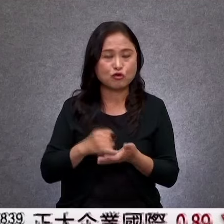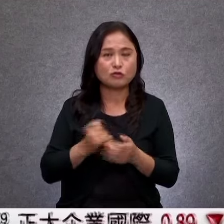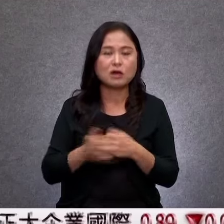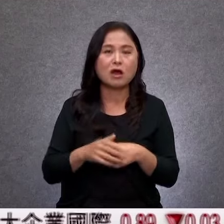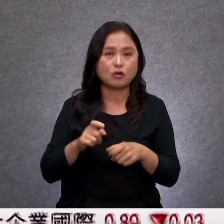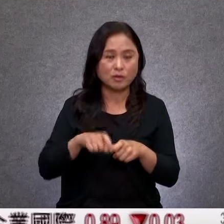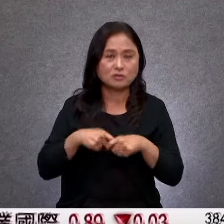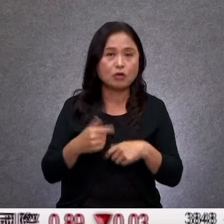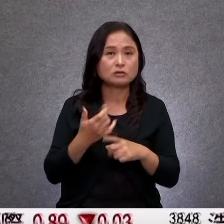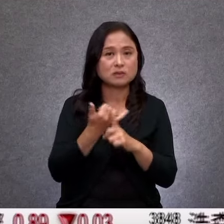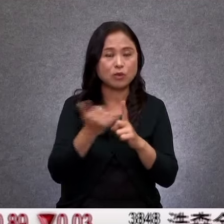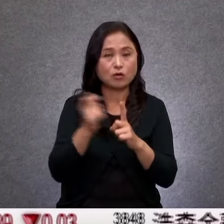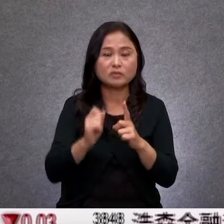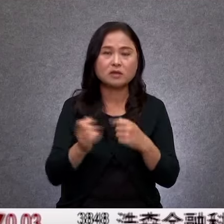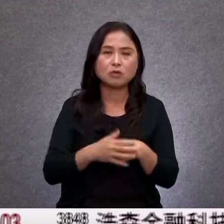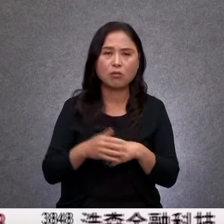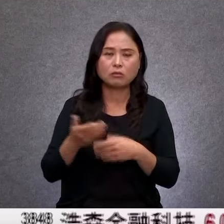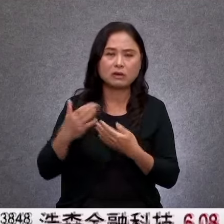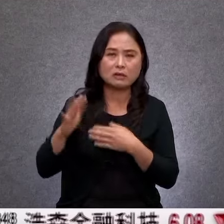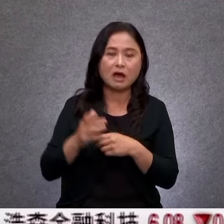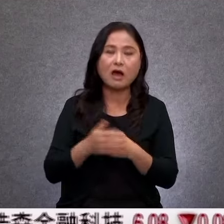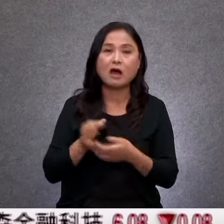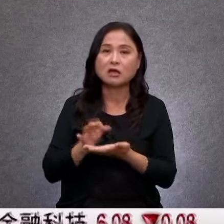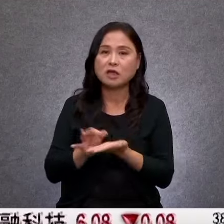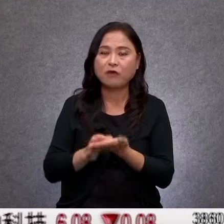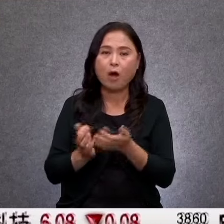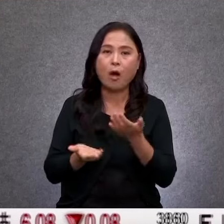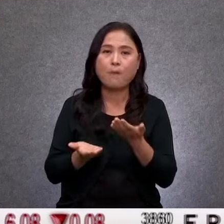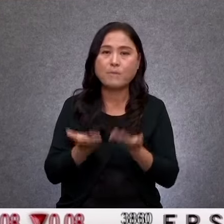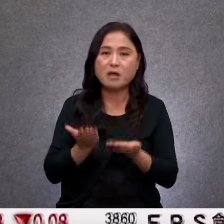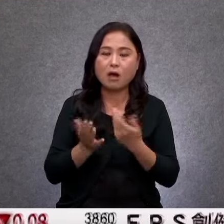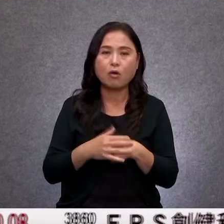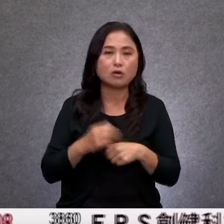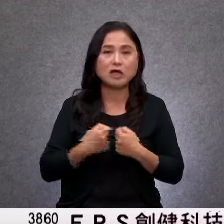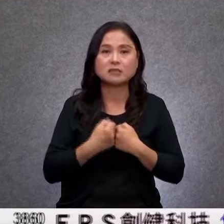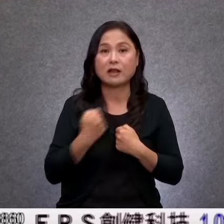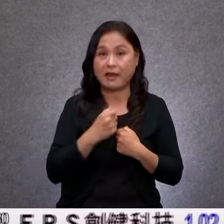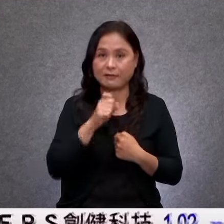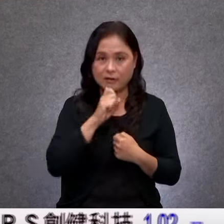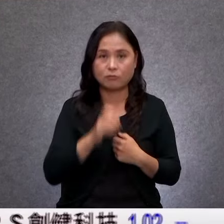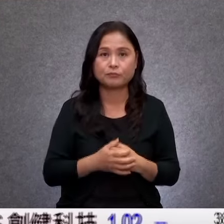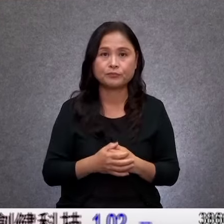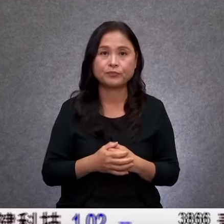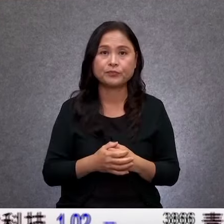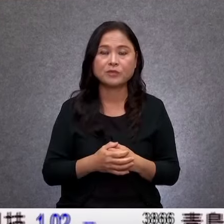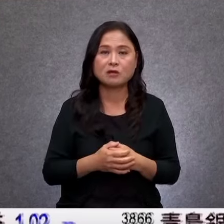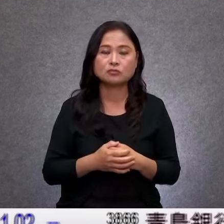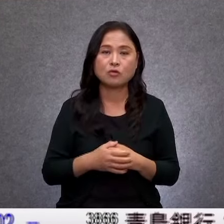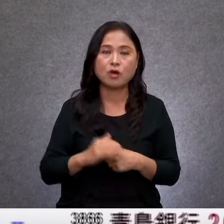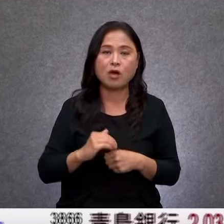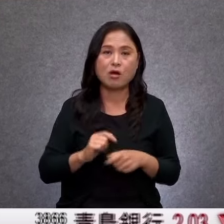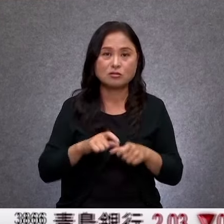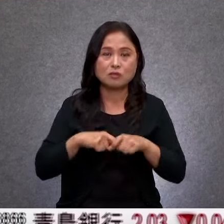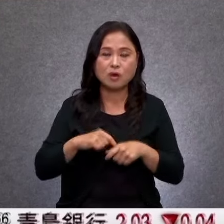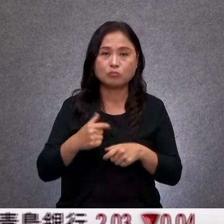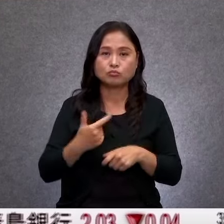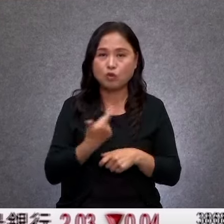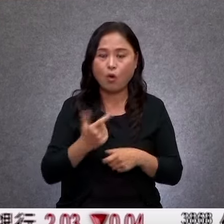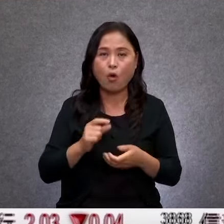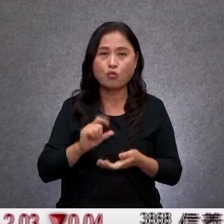500萬嘅應課稅收入，我哋收16%。同任何一個地方比，我哋都係非常之有競爭力嘅。所以